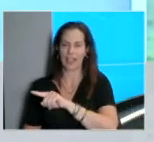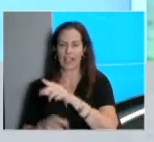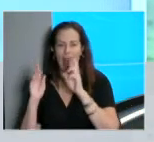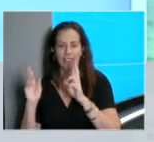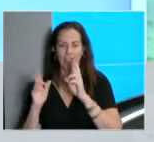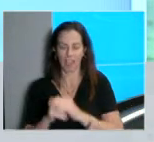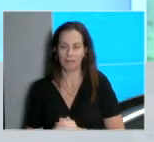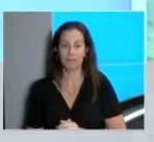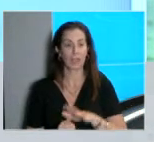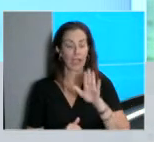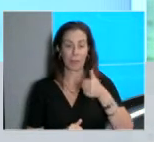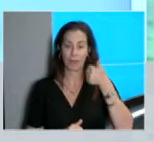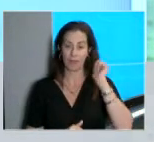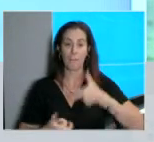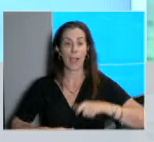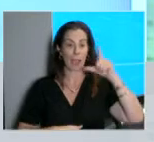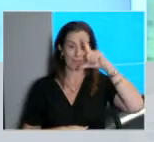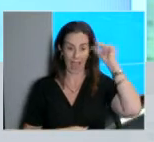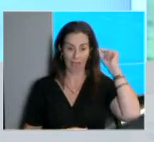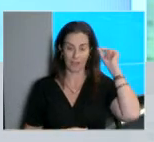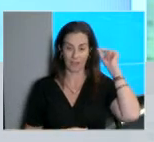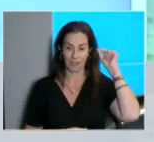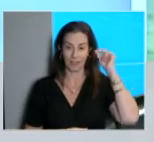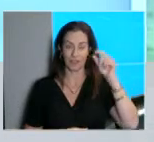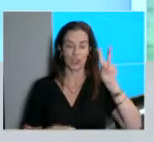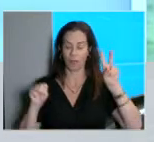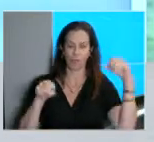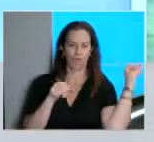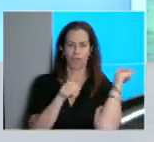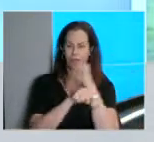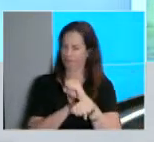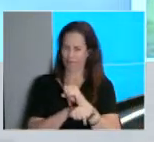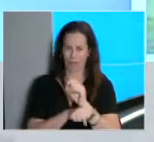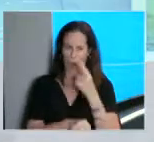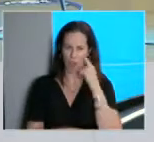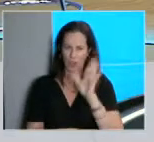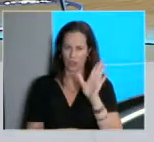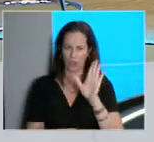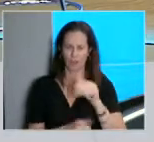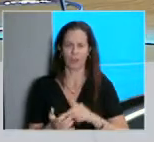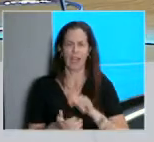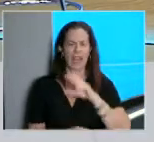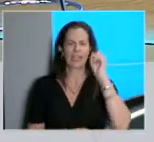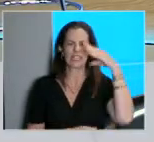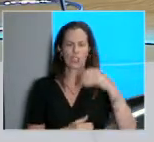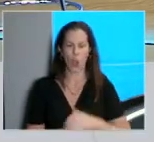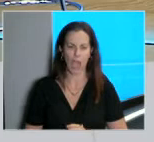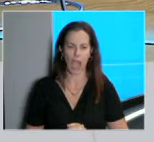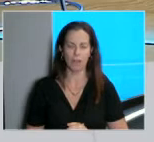לבין רעננה. עוד אתמול, מכבי תל אביב עם 2-0 מאוד לא מרשים שלה על העולה החדשה נס ציונה,